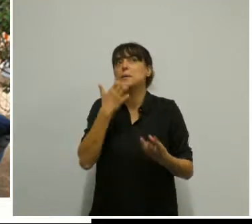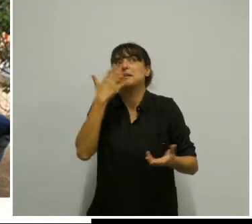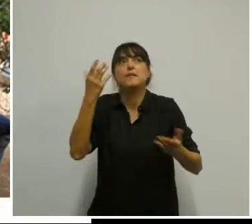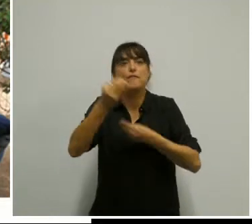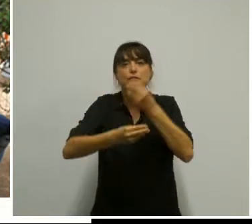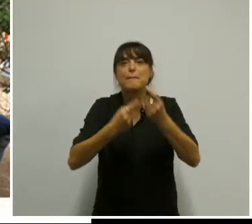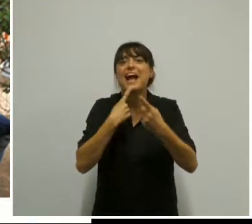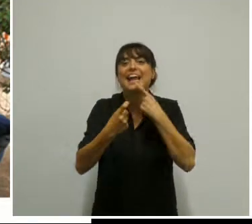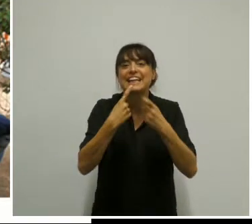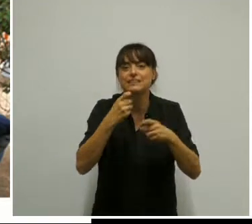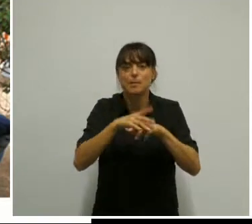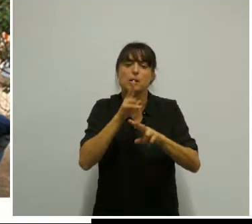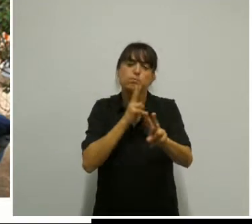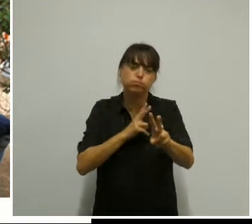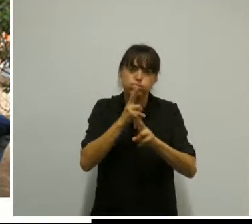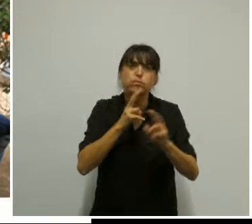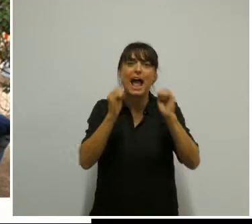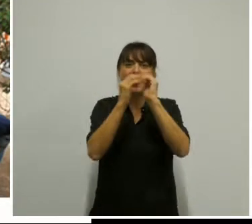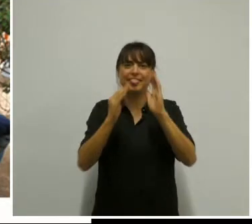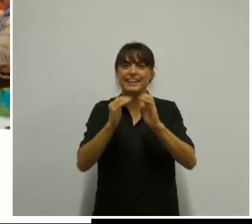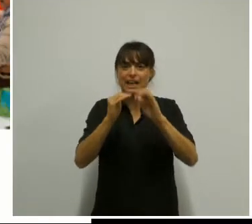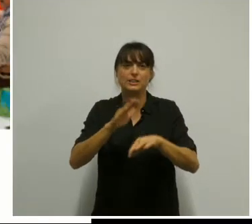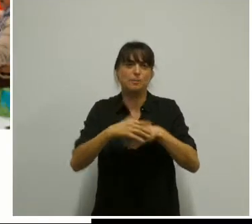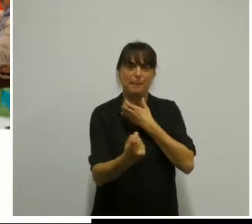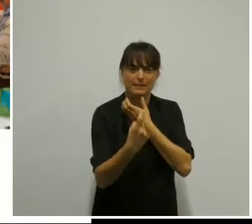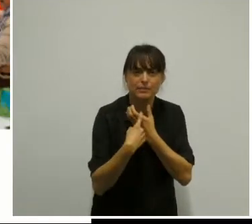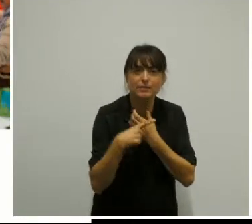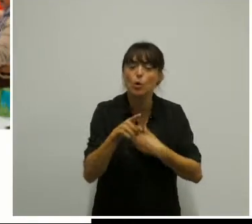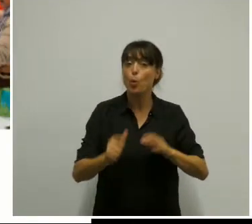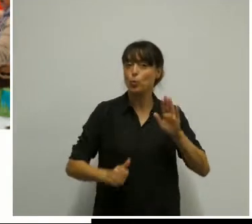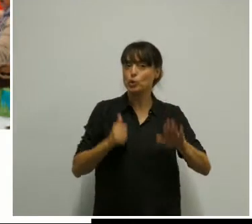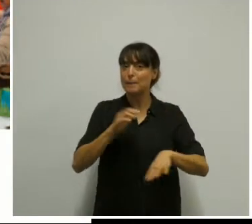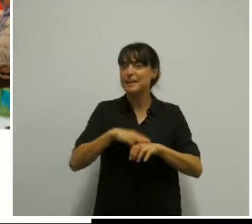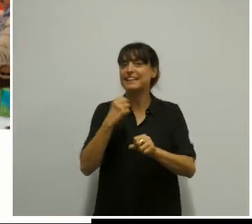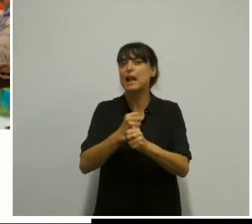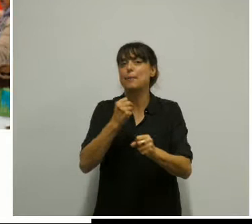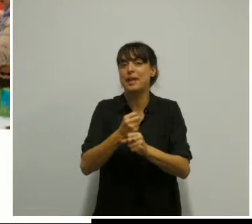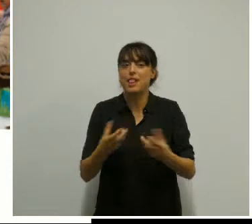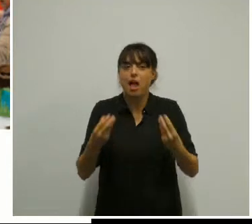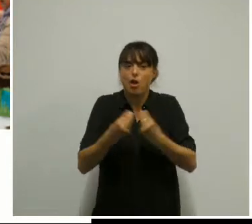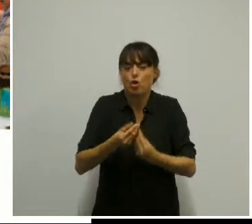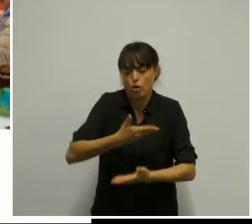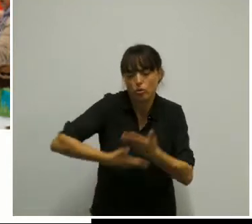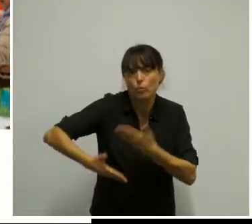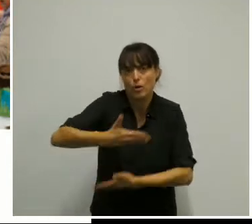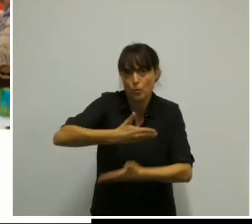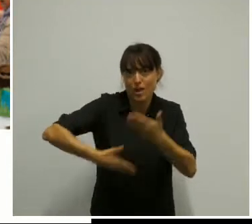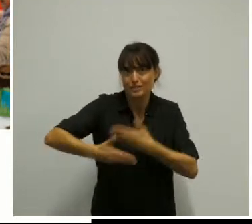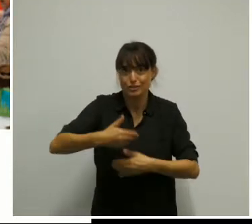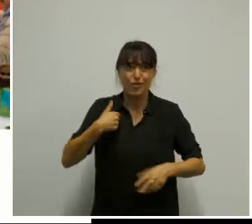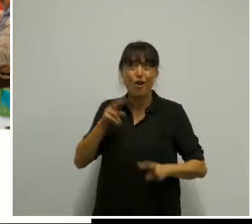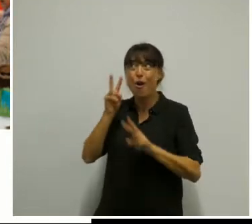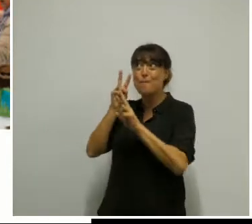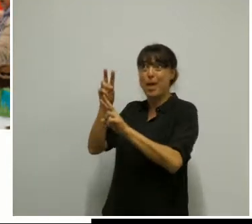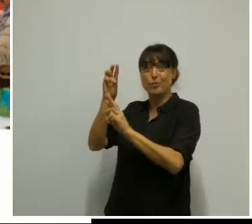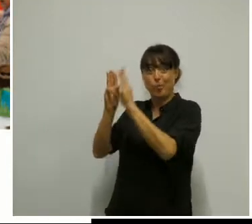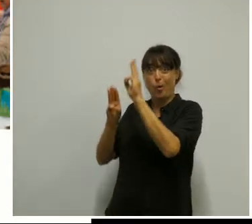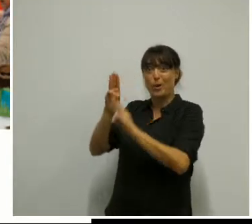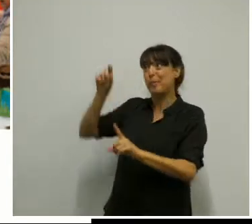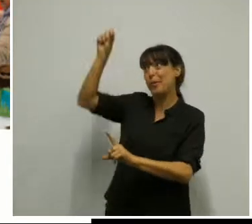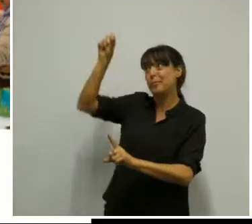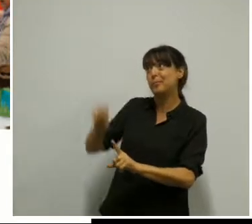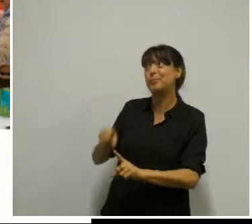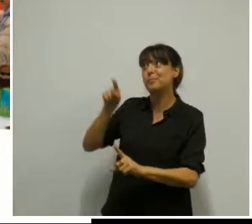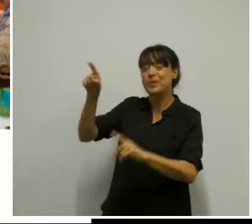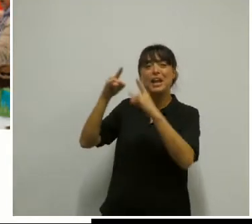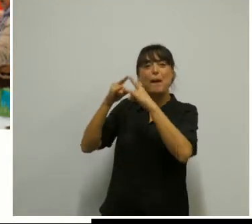fer moltes activitats de participació. Això va ser una oportunitat per treballar d'aquesta manera. Veieu que hi ha molta gent amb unes, com unes tendes així